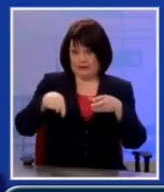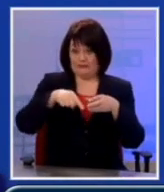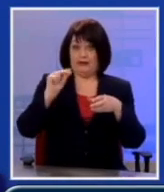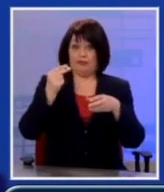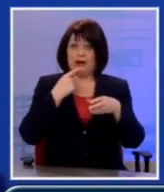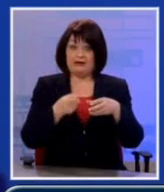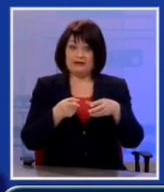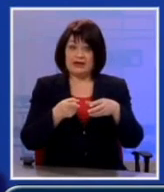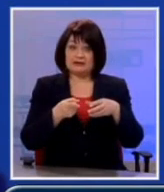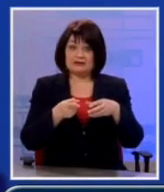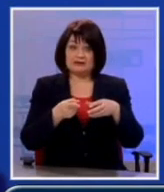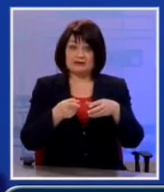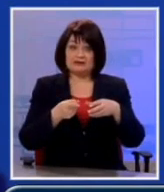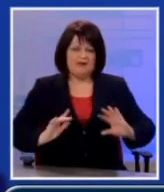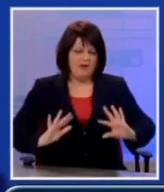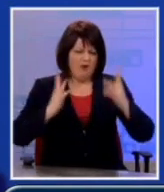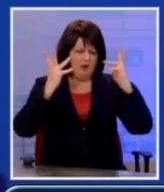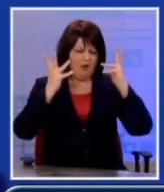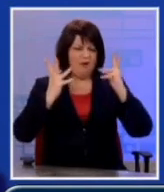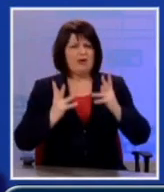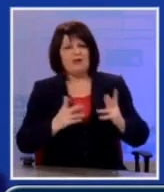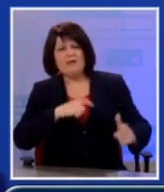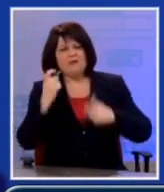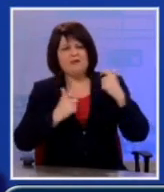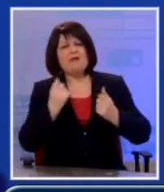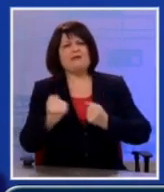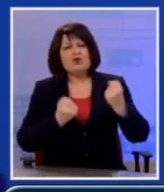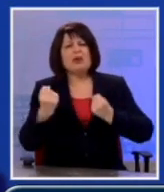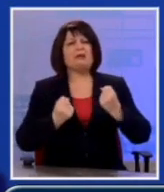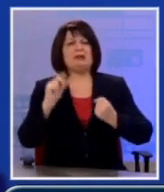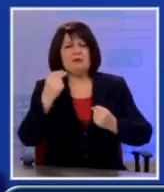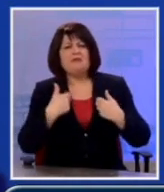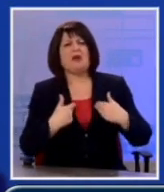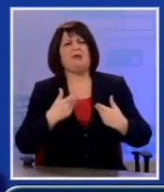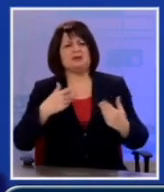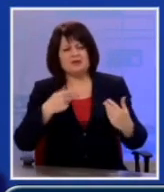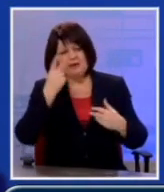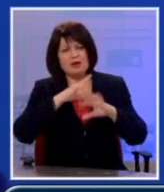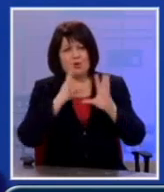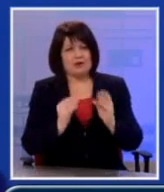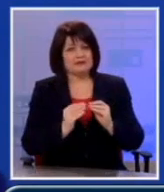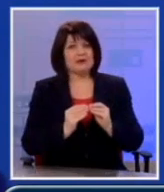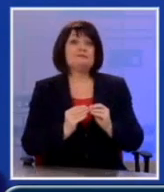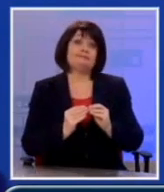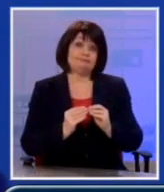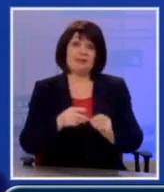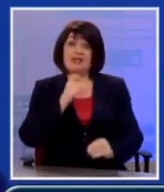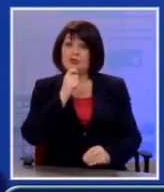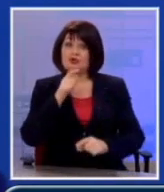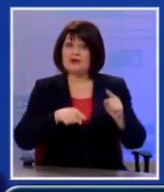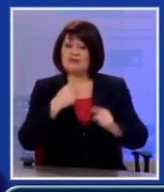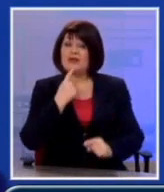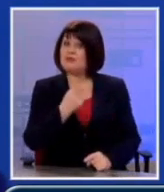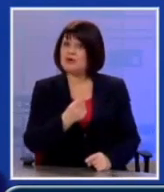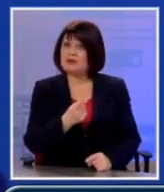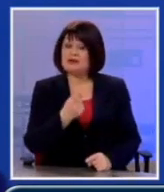να σηκώνουν περίπου αντάρτικο σε σχέση με τα βουλευτικά αυτοκίνητα. Οι κύριοι που γράψατε αυτά που γράψατε,